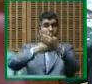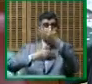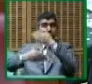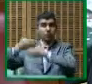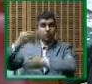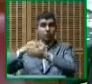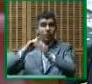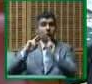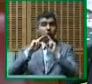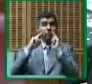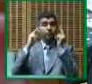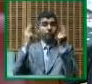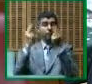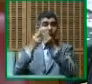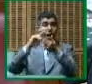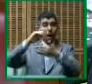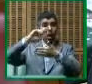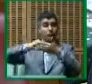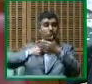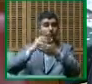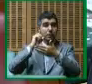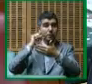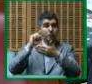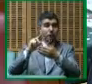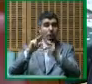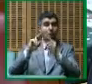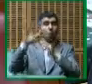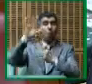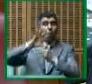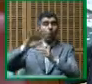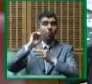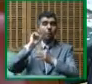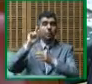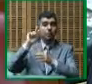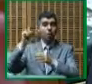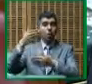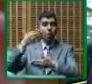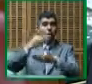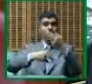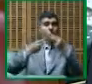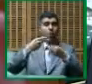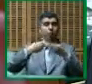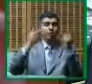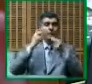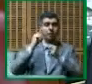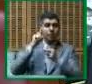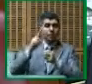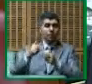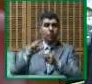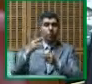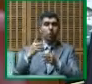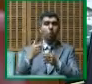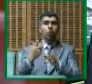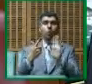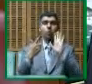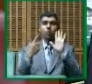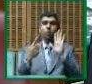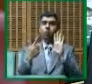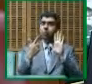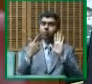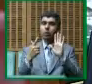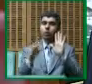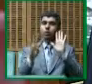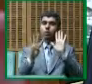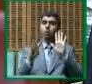أن المبادلة التجارية مع الدول الموقعة على اتفاقية التبادل الحر تمثل حوالي